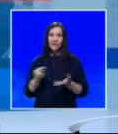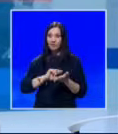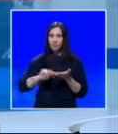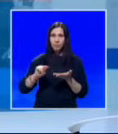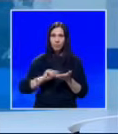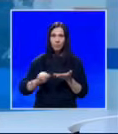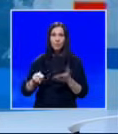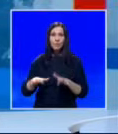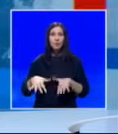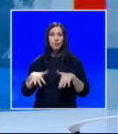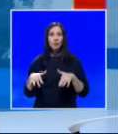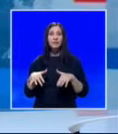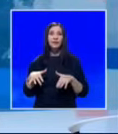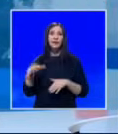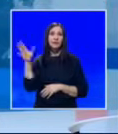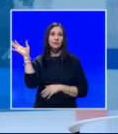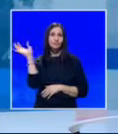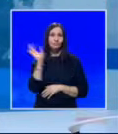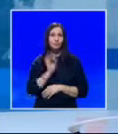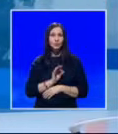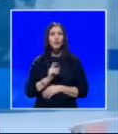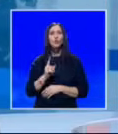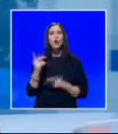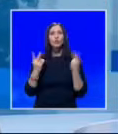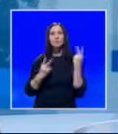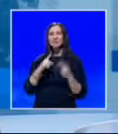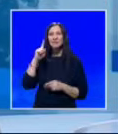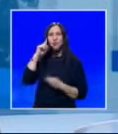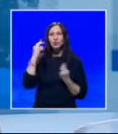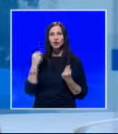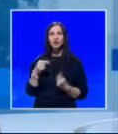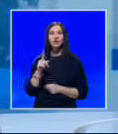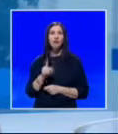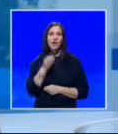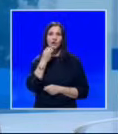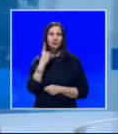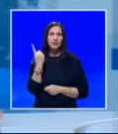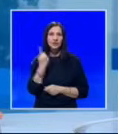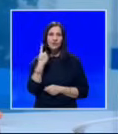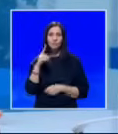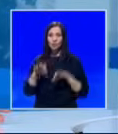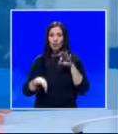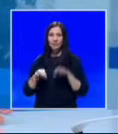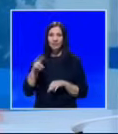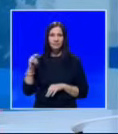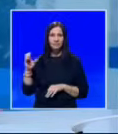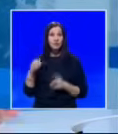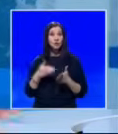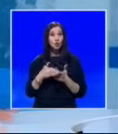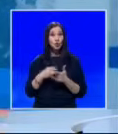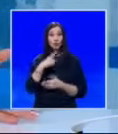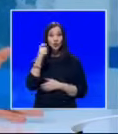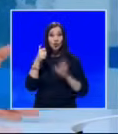попълни парламентарните квоти, което, разбира се, не означава, че трябва да се случи само с гласовете на ДПС,